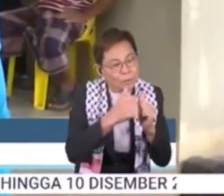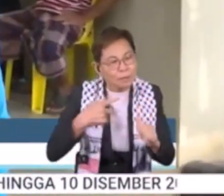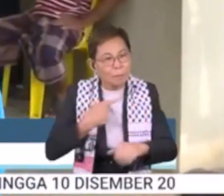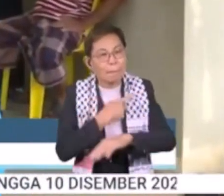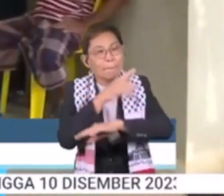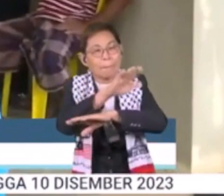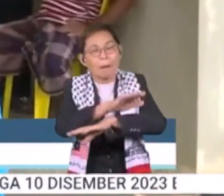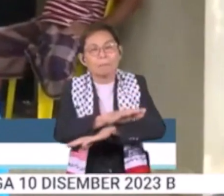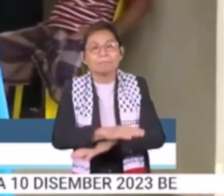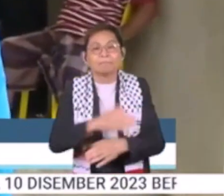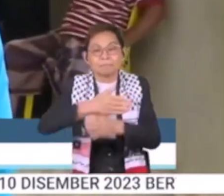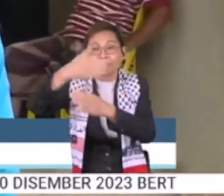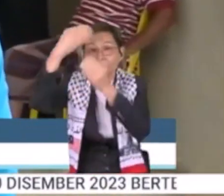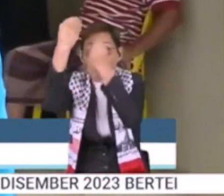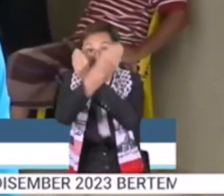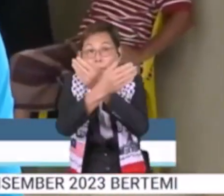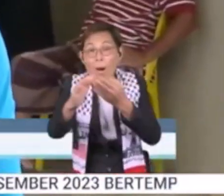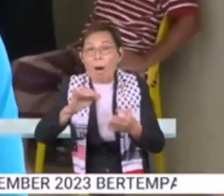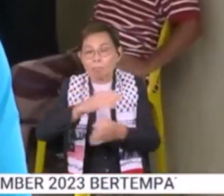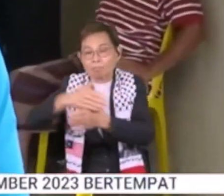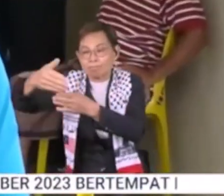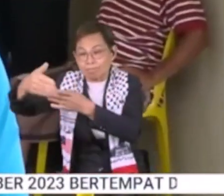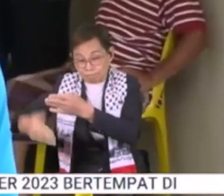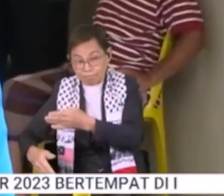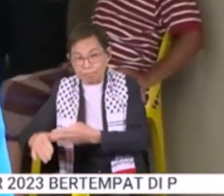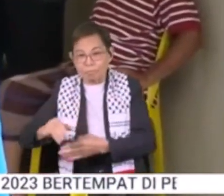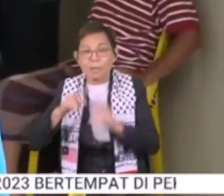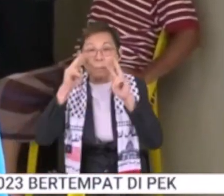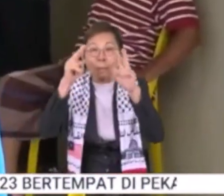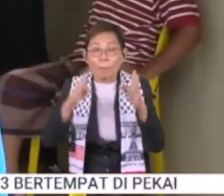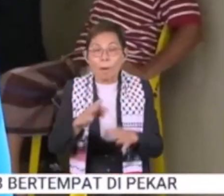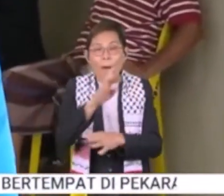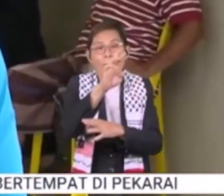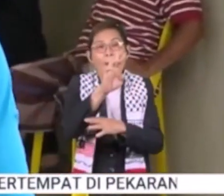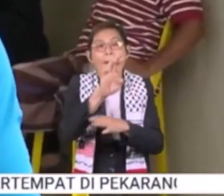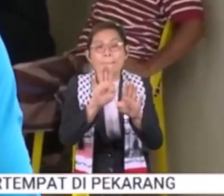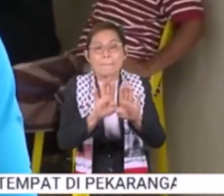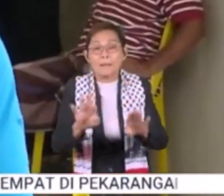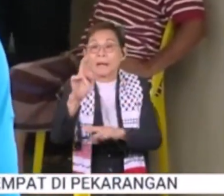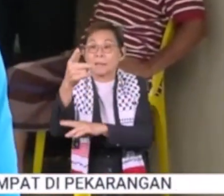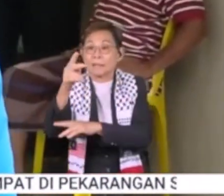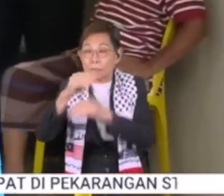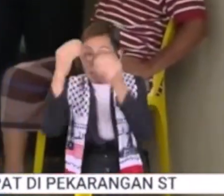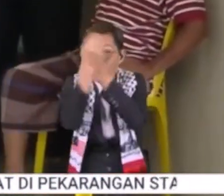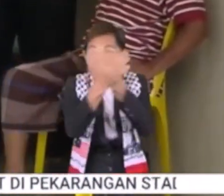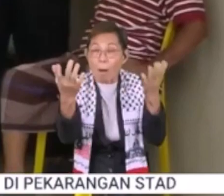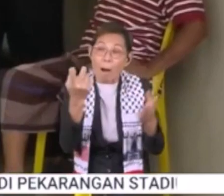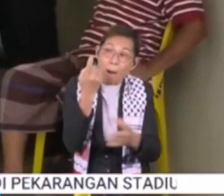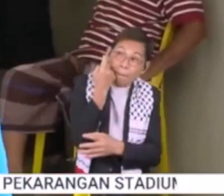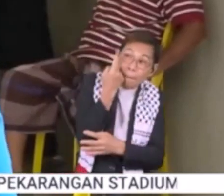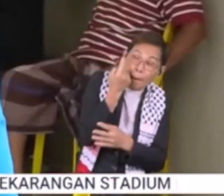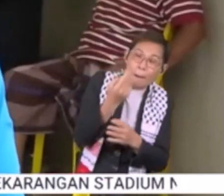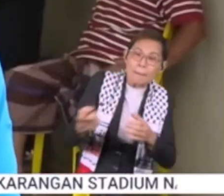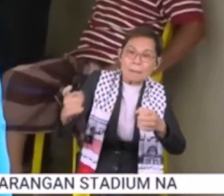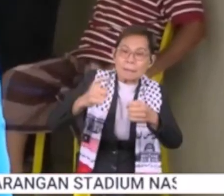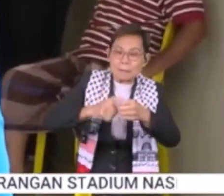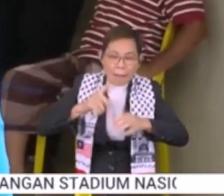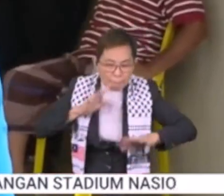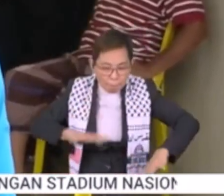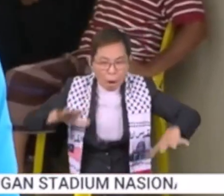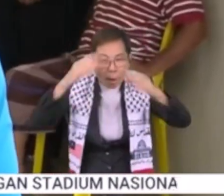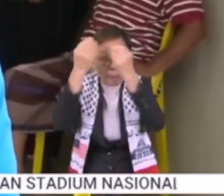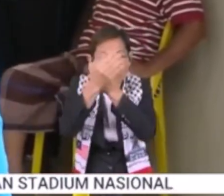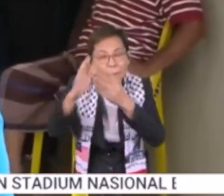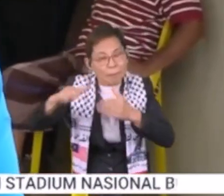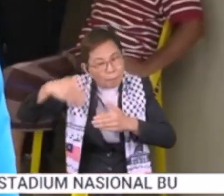saya kira itu saja perkongsian yang dapat saya berikan kepada anda penonton berita rtmo terk berkenaan banjir Saya akanwak dari